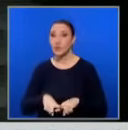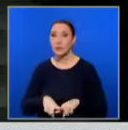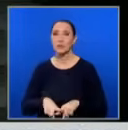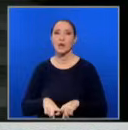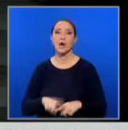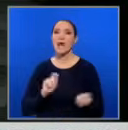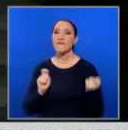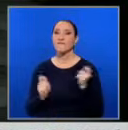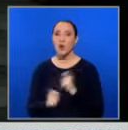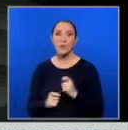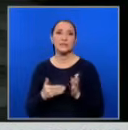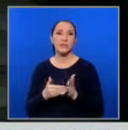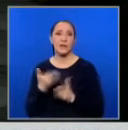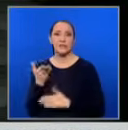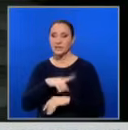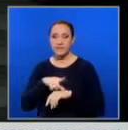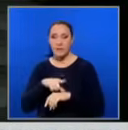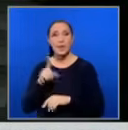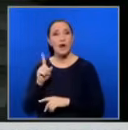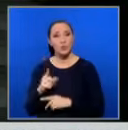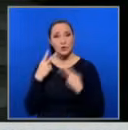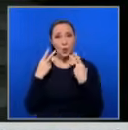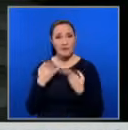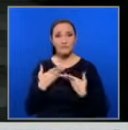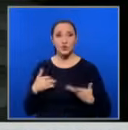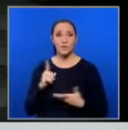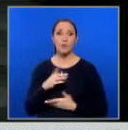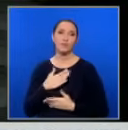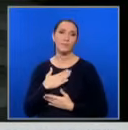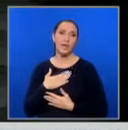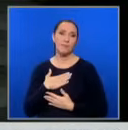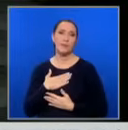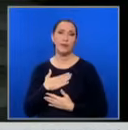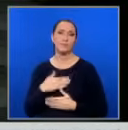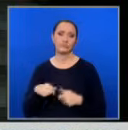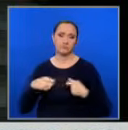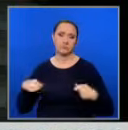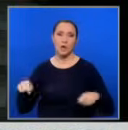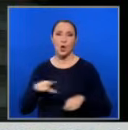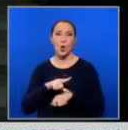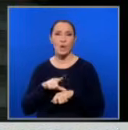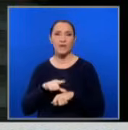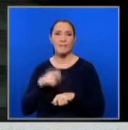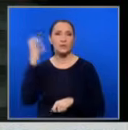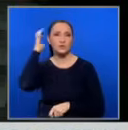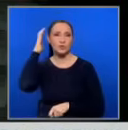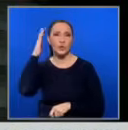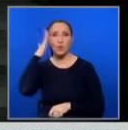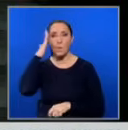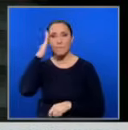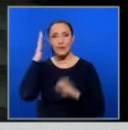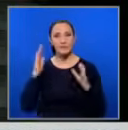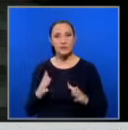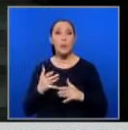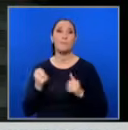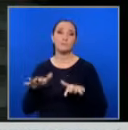заради тези времена, в които се оказа, че ние можем да имаме много дълго време служебно правителство без